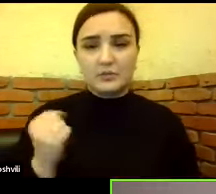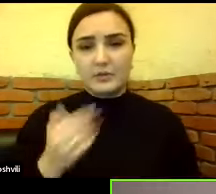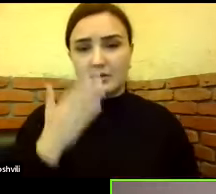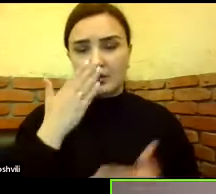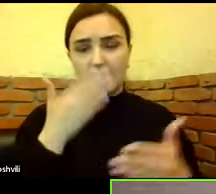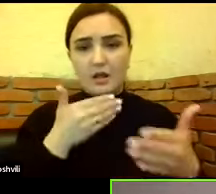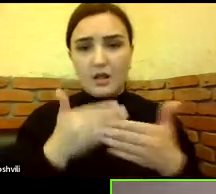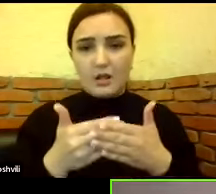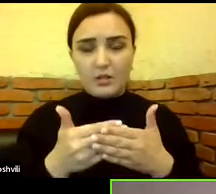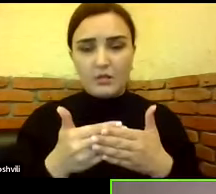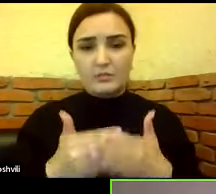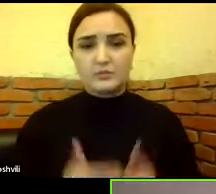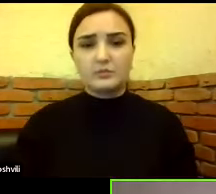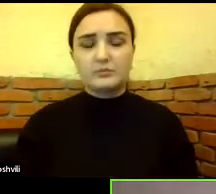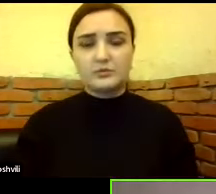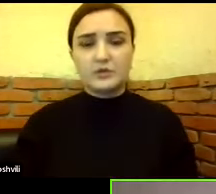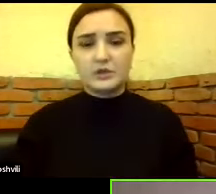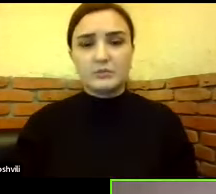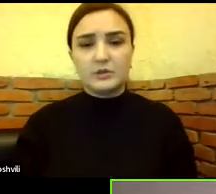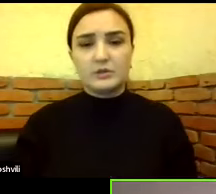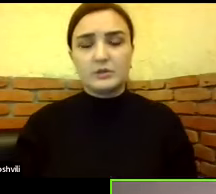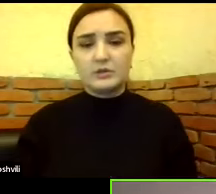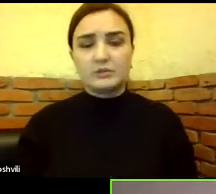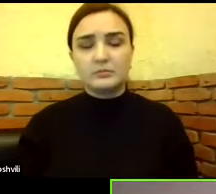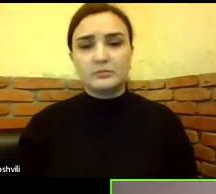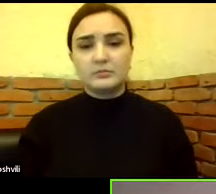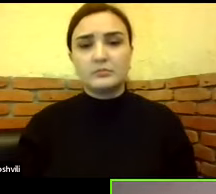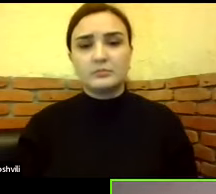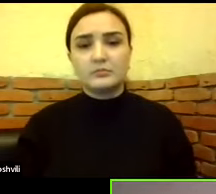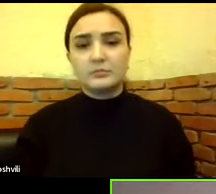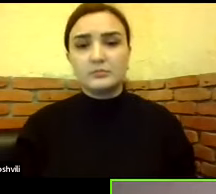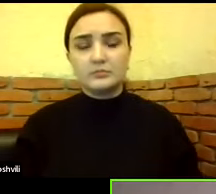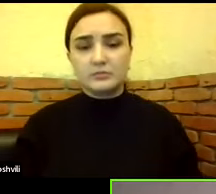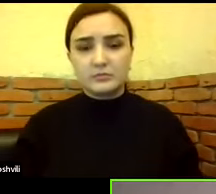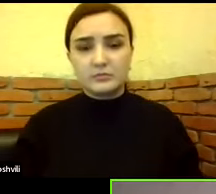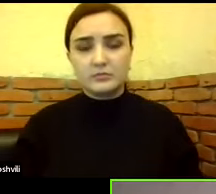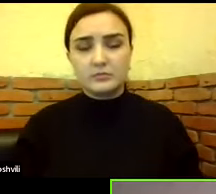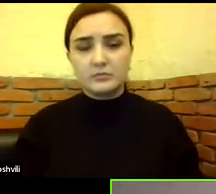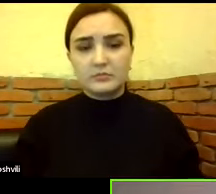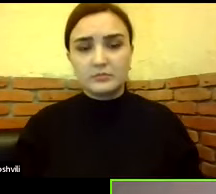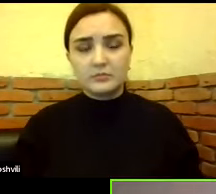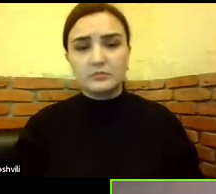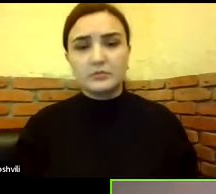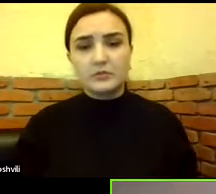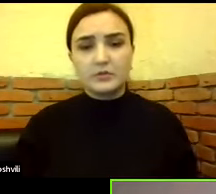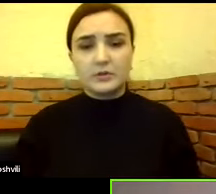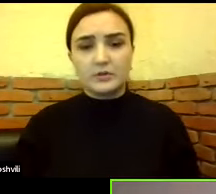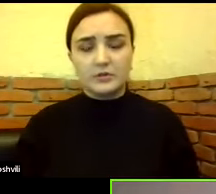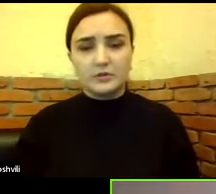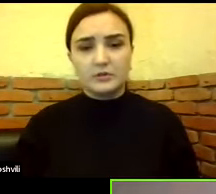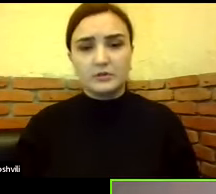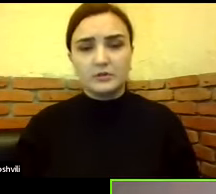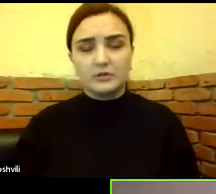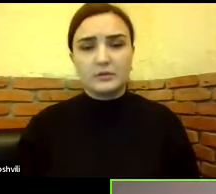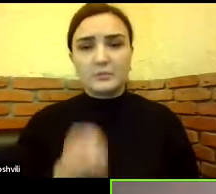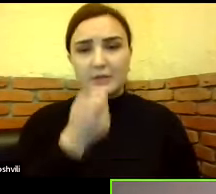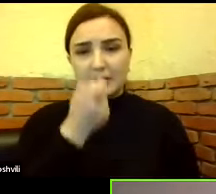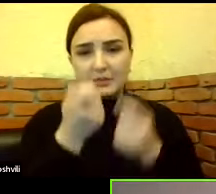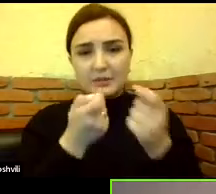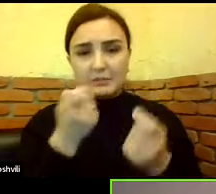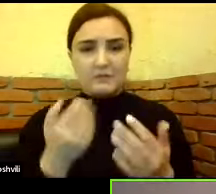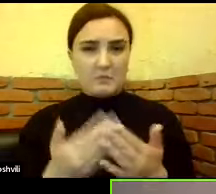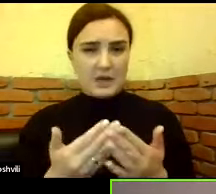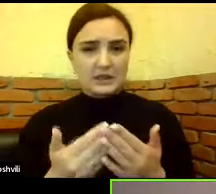შეშონპირი, შენამდე არ აღწევს ის პრობლემები და არ აღწევს ან ძალიან პატარა რაღაცები,